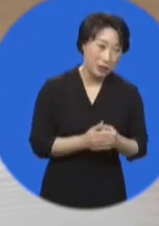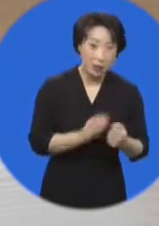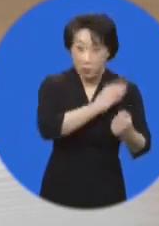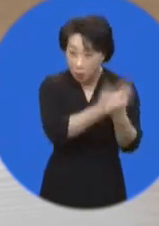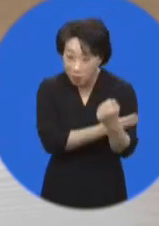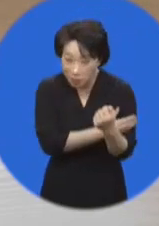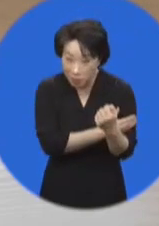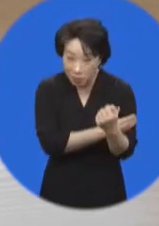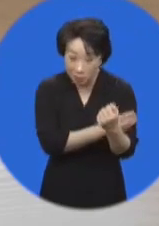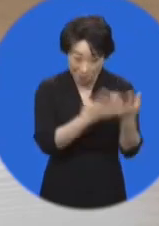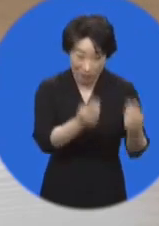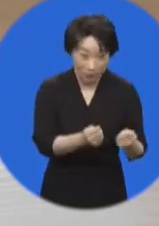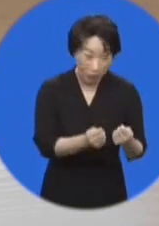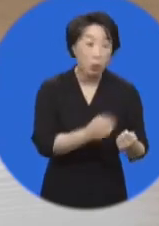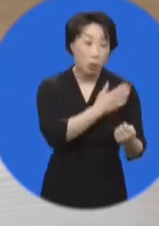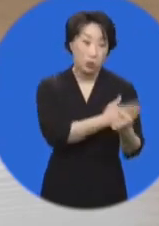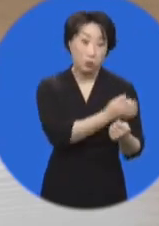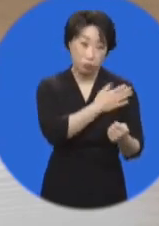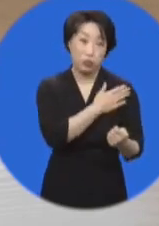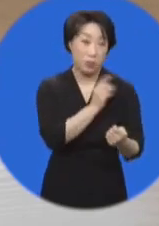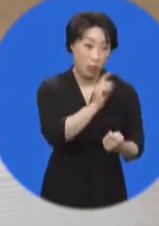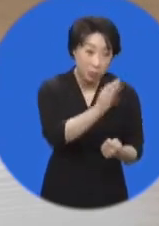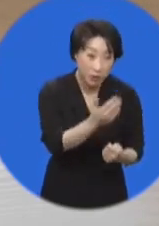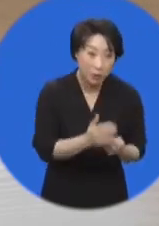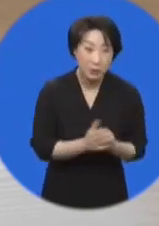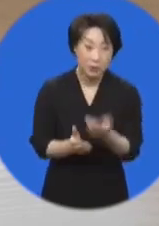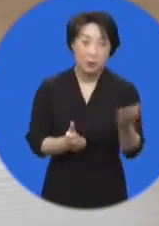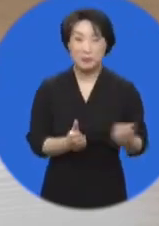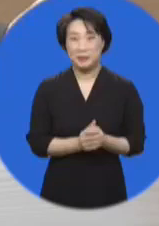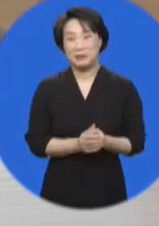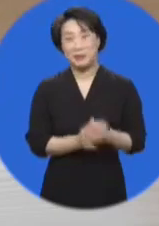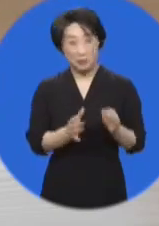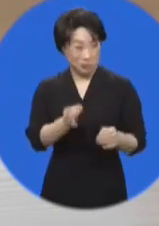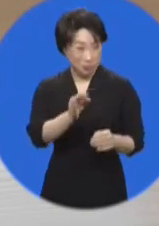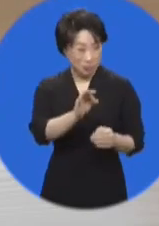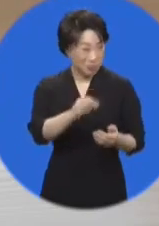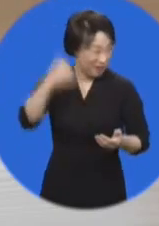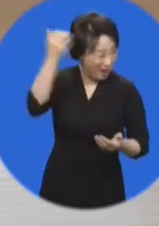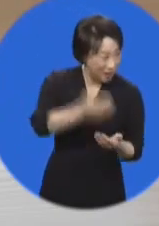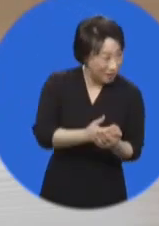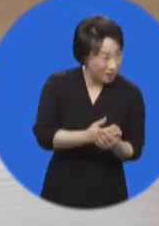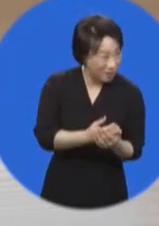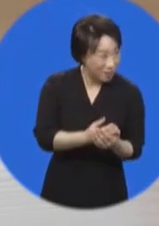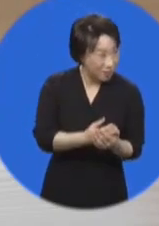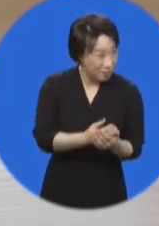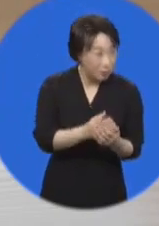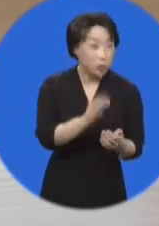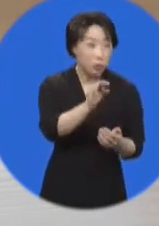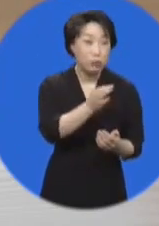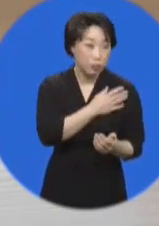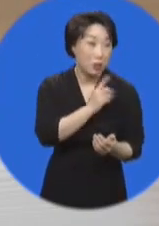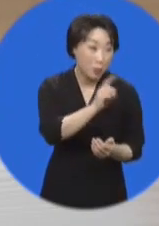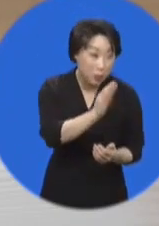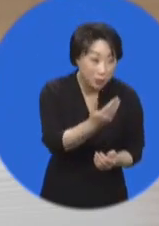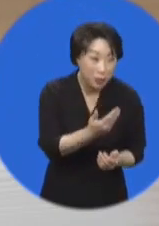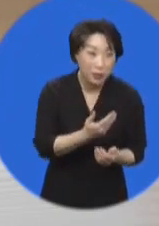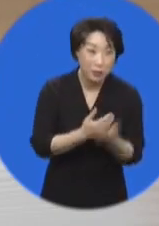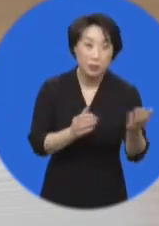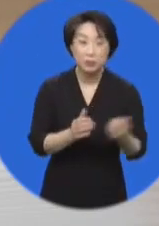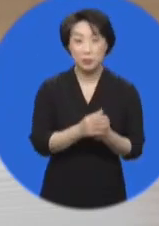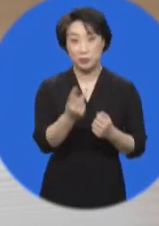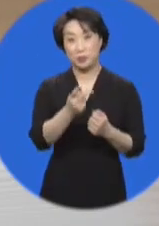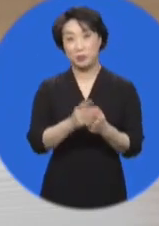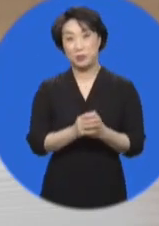권력. 많으면 권력의 부자죠. 예, 돈. 하나면 돈의 부자죠.